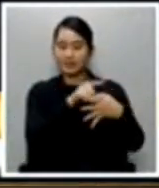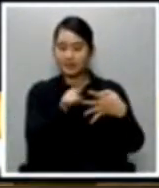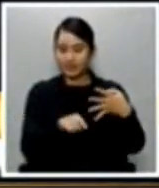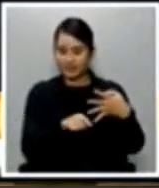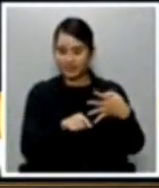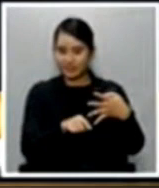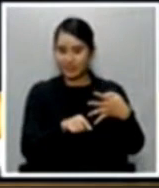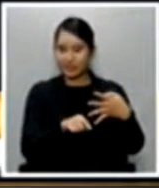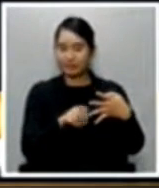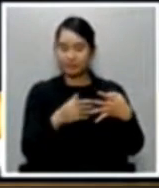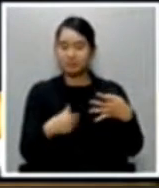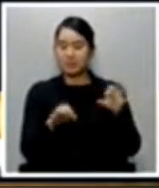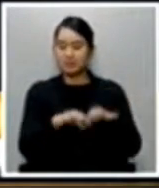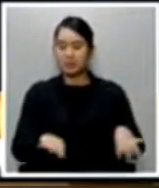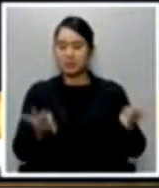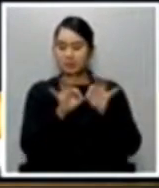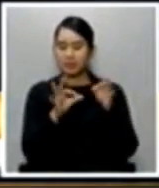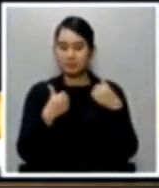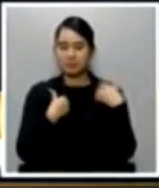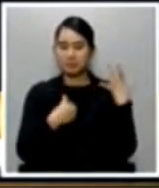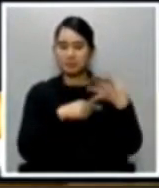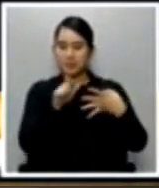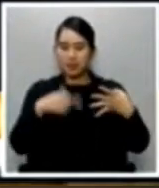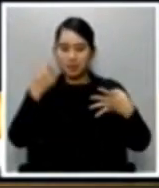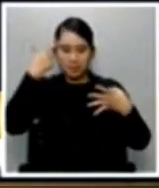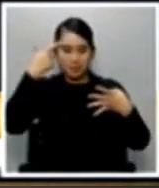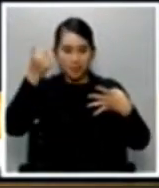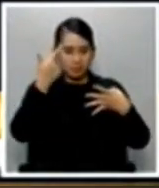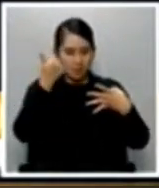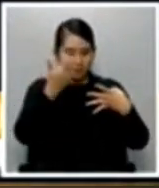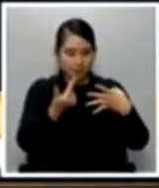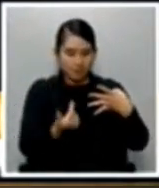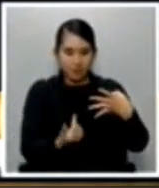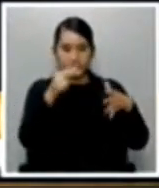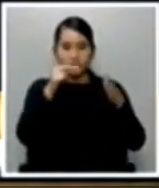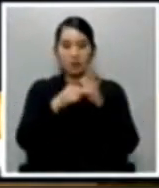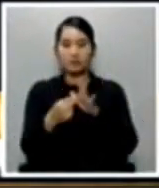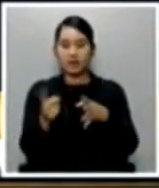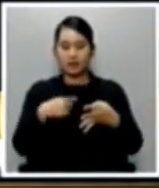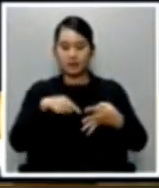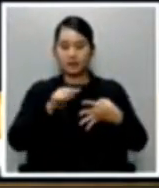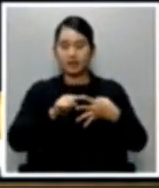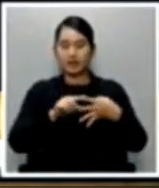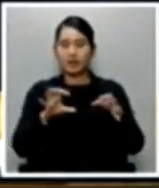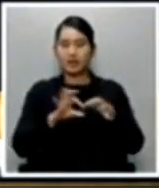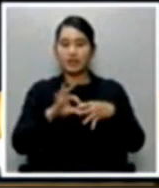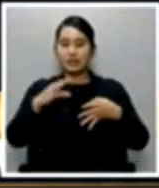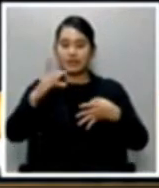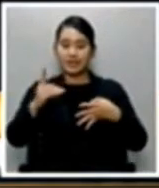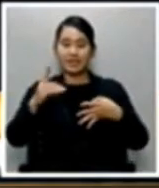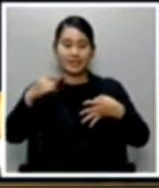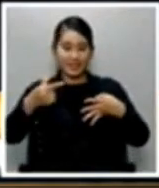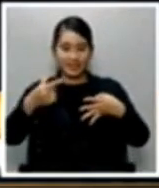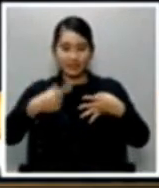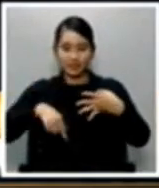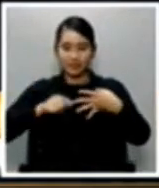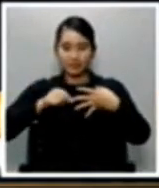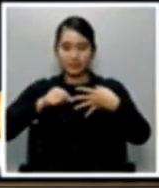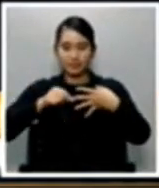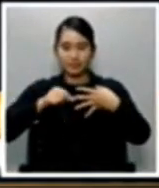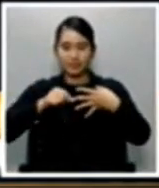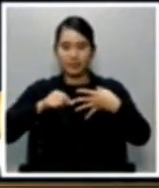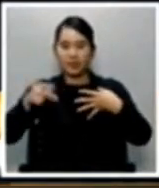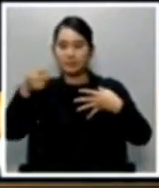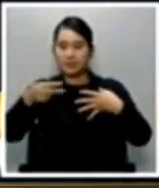ราเรียก literacy นะครับที่เราเรียกความฉลาดรู้นั้นใน4เรื่องด้วยกัน1ก็คือเรื่องของดิจิตอลเรื่องที่2ก็คือเรื่อง